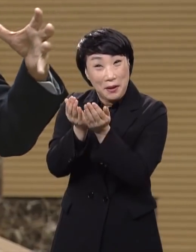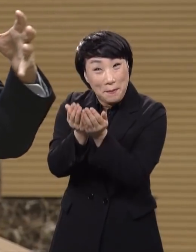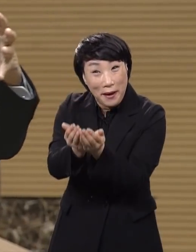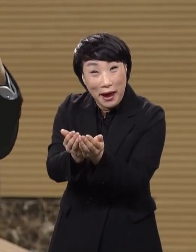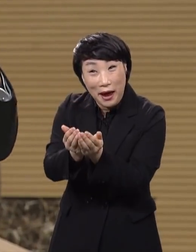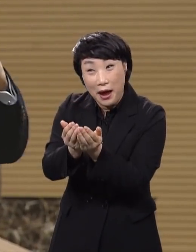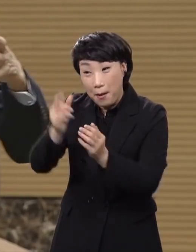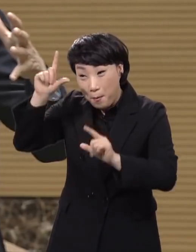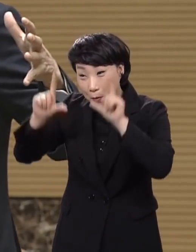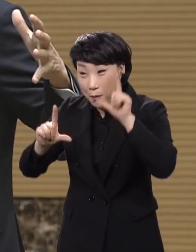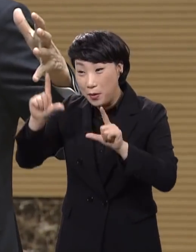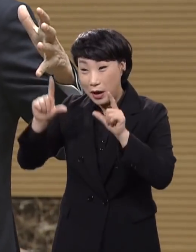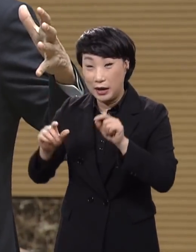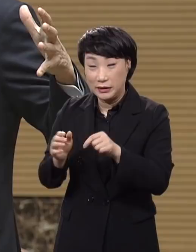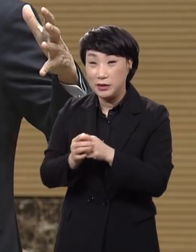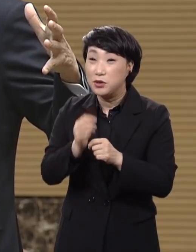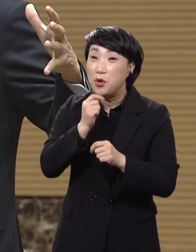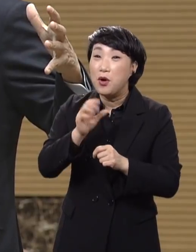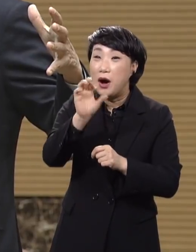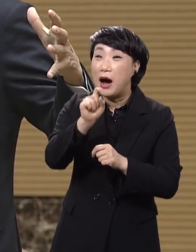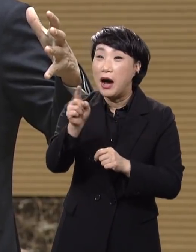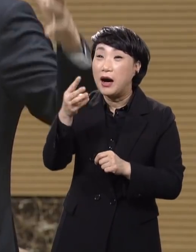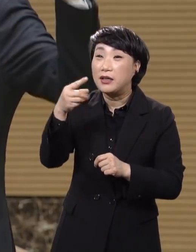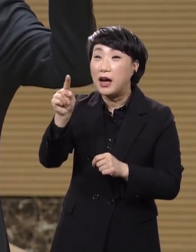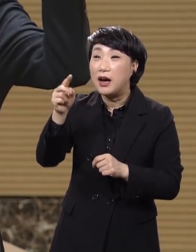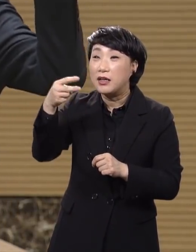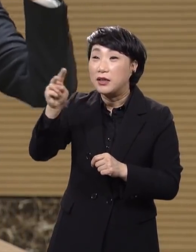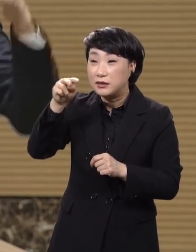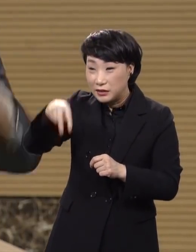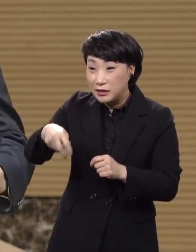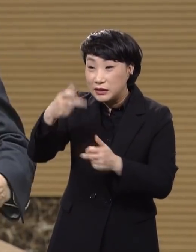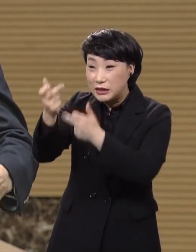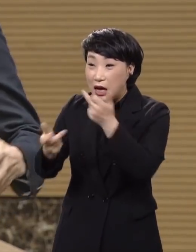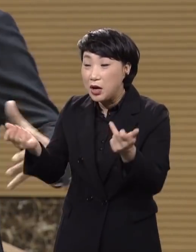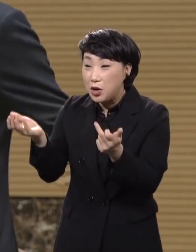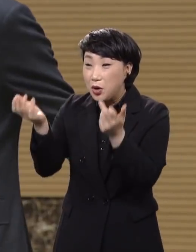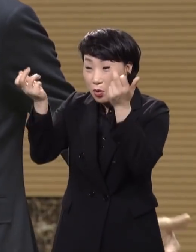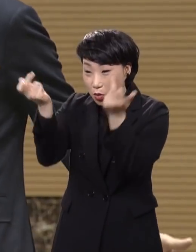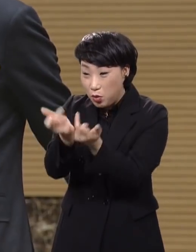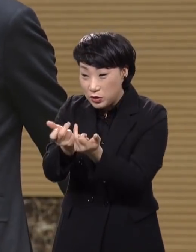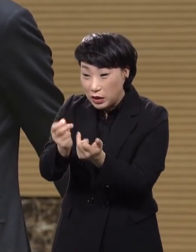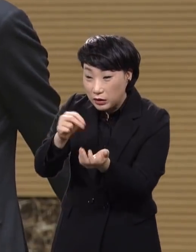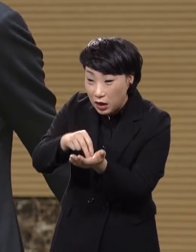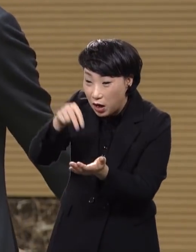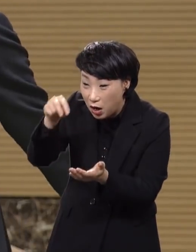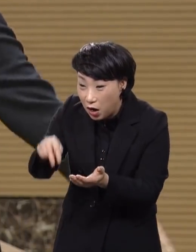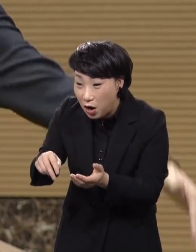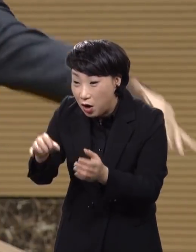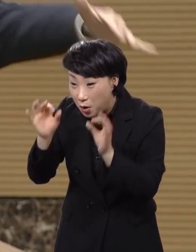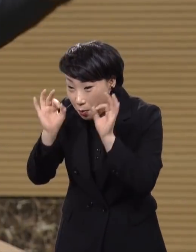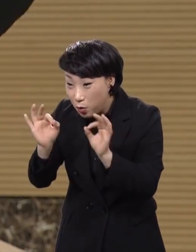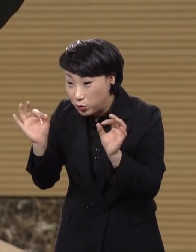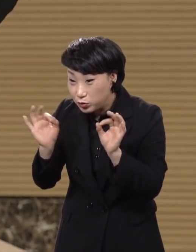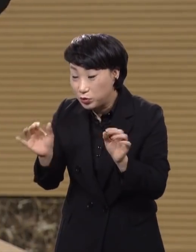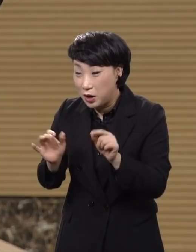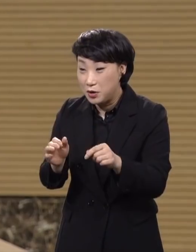방주의 모형이 소아라산 골짜기에 딱 내려섰는데 방주의 모형이